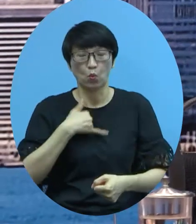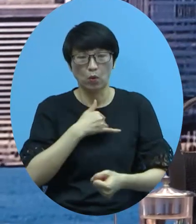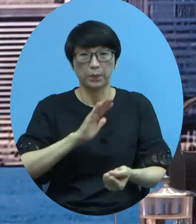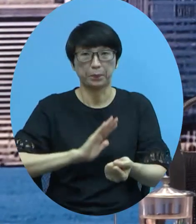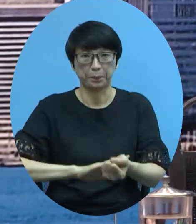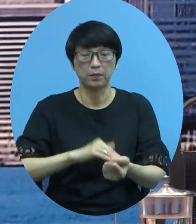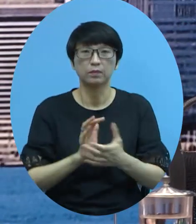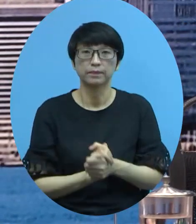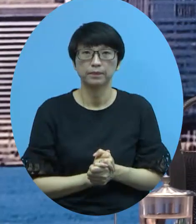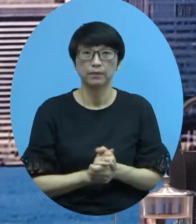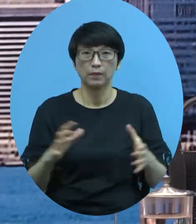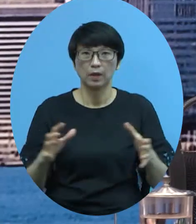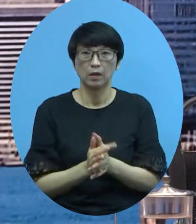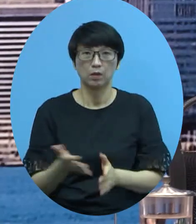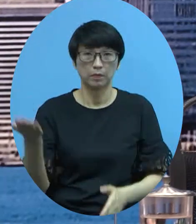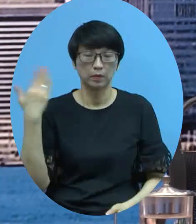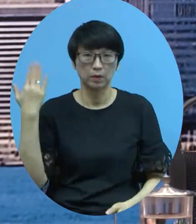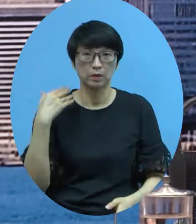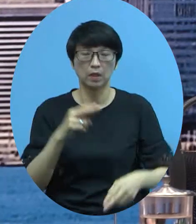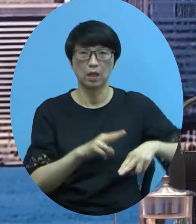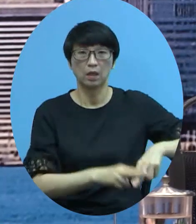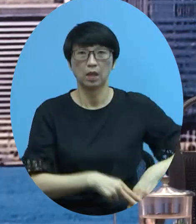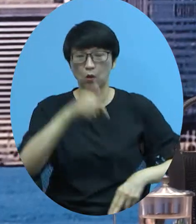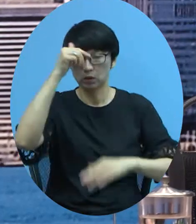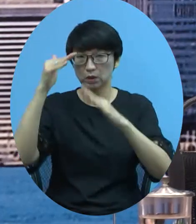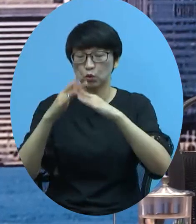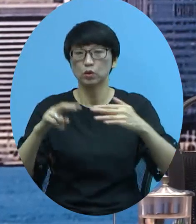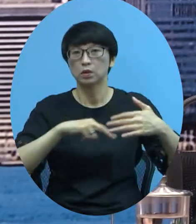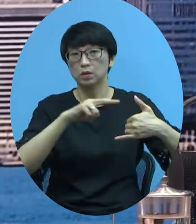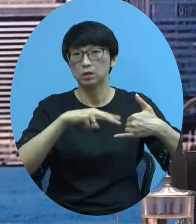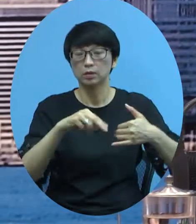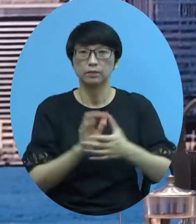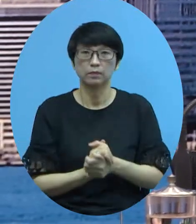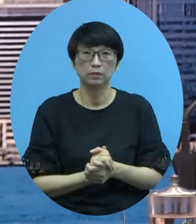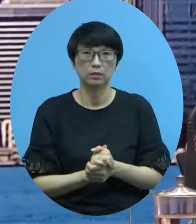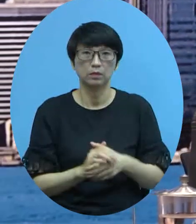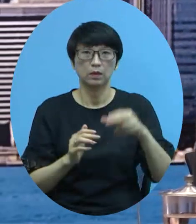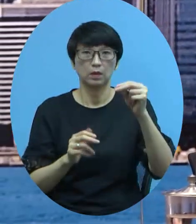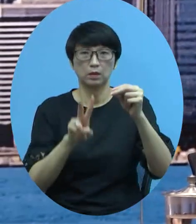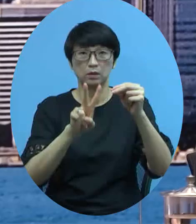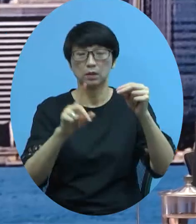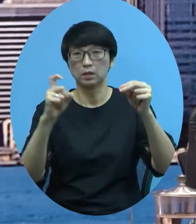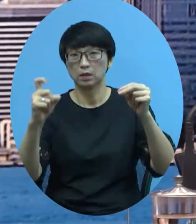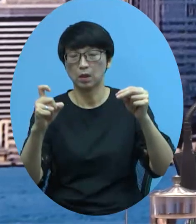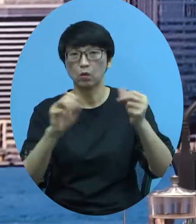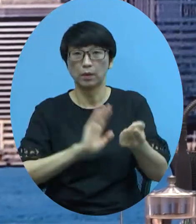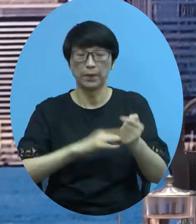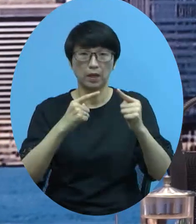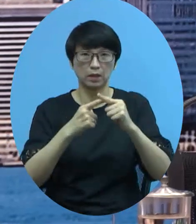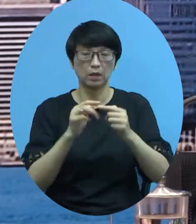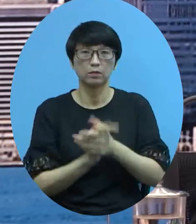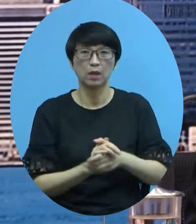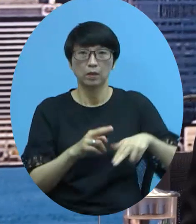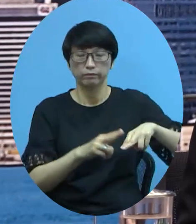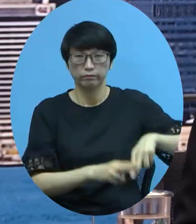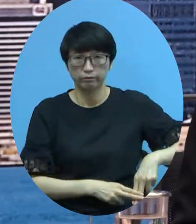案。咁連同咧之前留院嘅個案咧，咁而家仲有729位病人咧，仍然需要